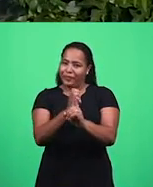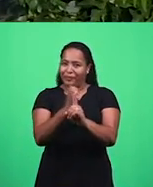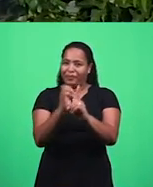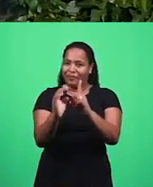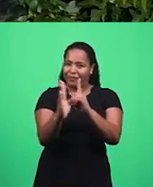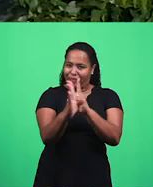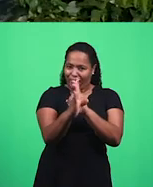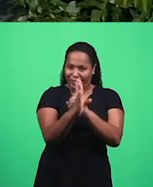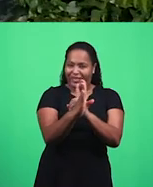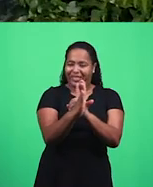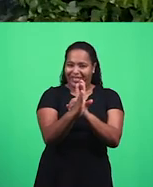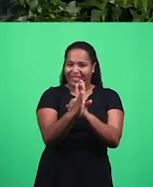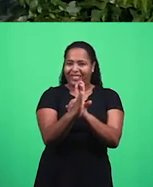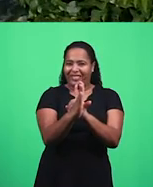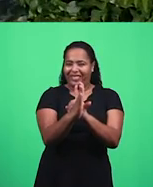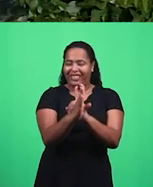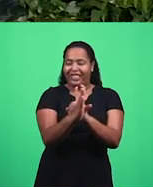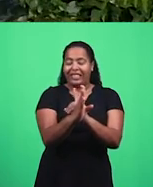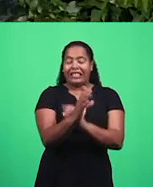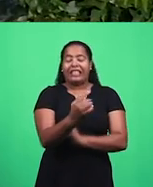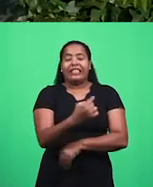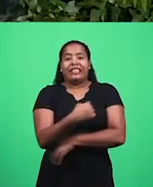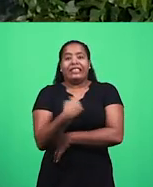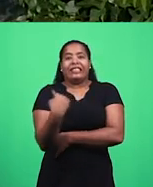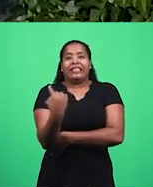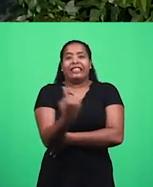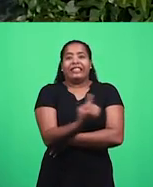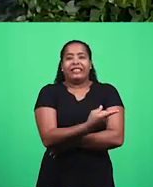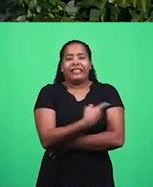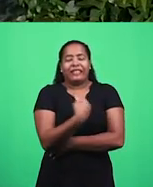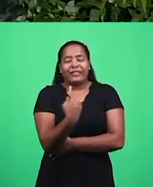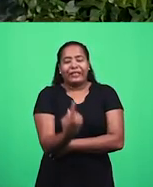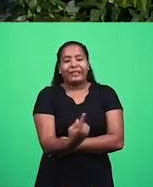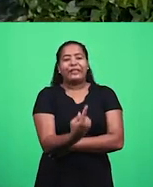на воскресной библейской школе